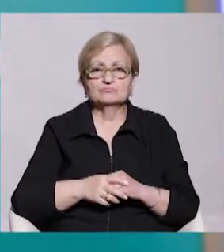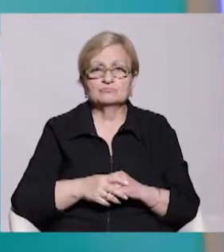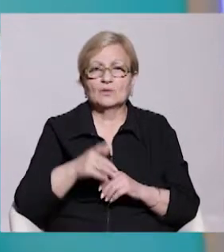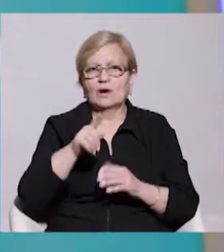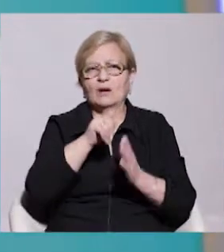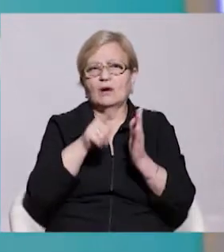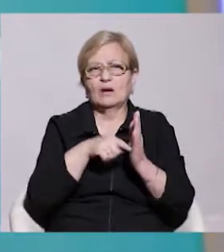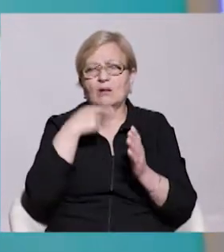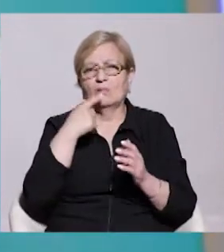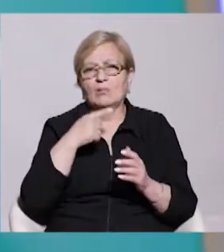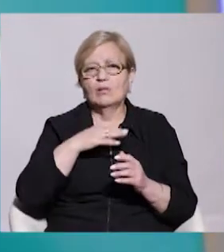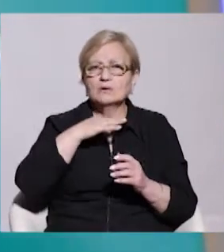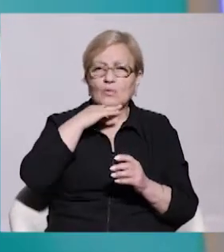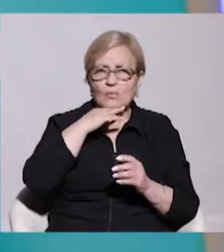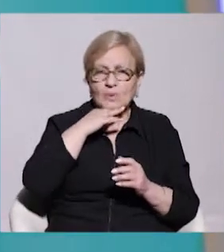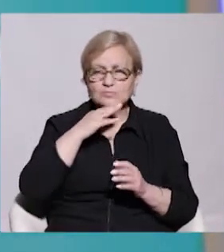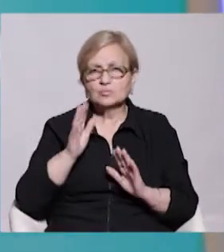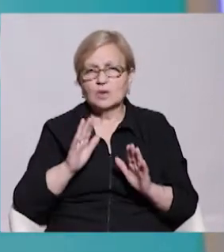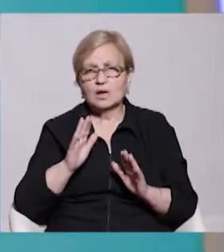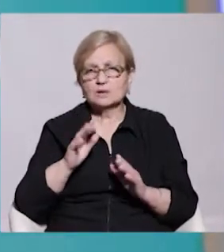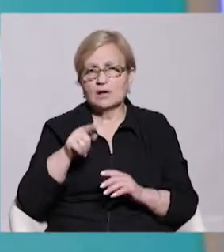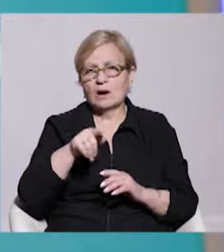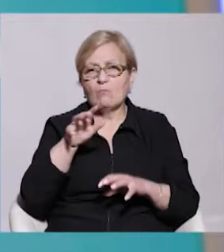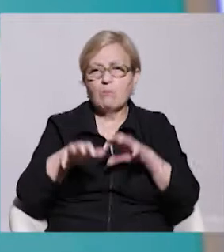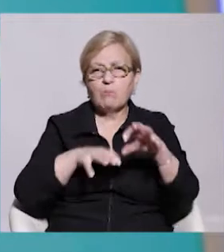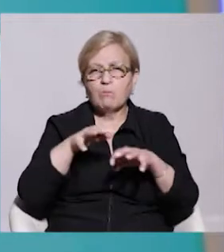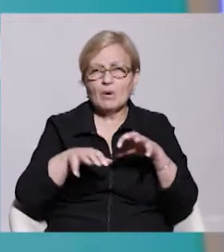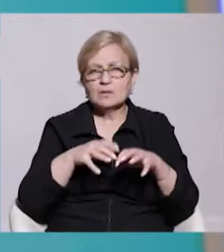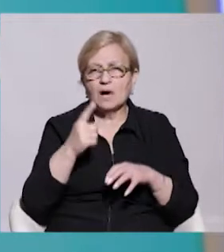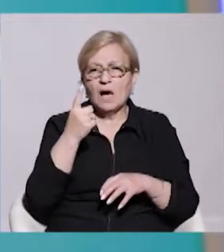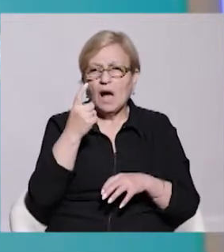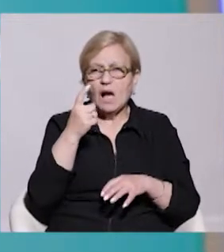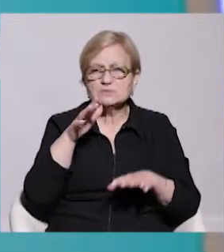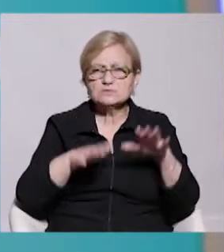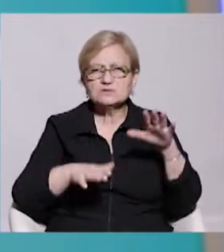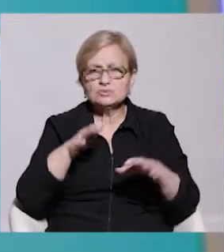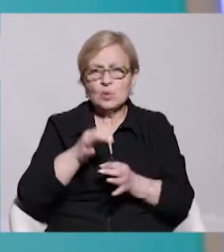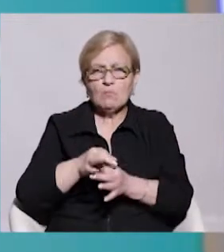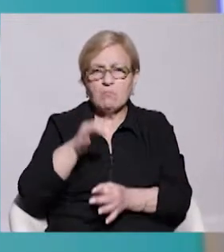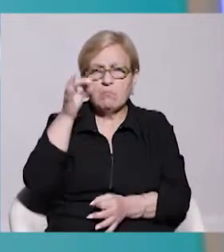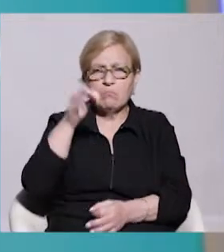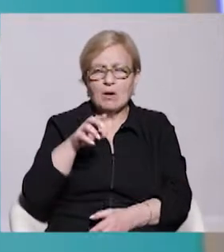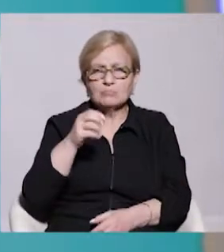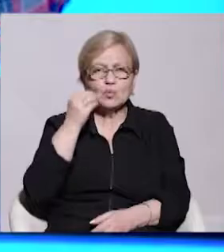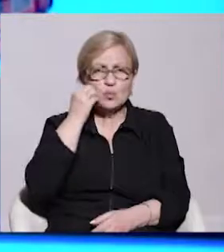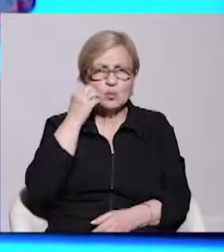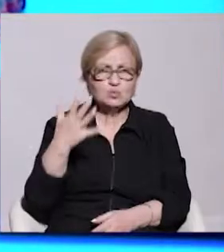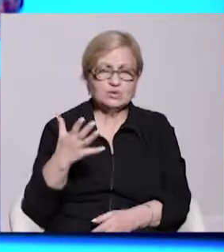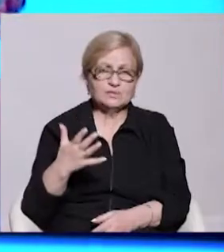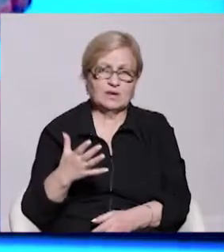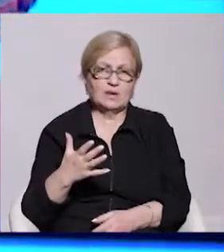ახლა ასეა კითხვა დასმული: ეყოფა თუ არა პანდას 100 კილოგრამი ბამბუკი 5 დღის